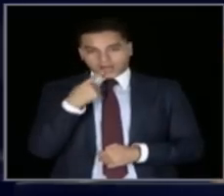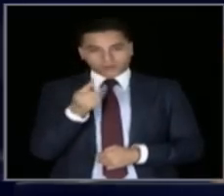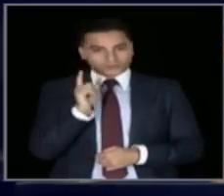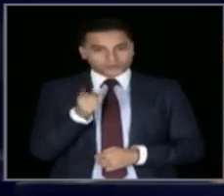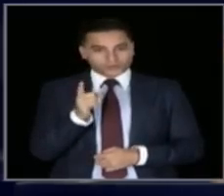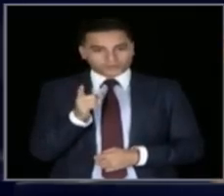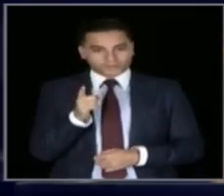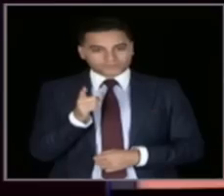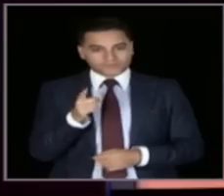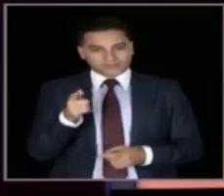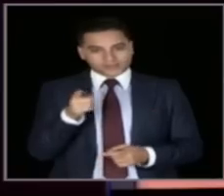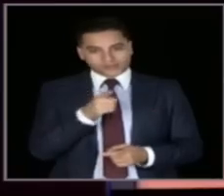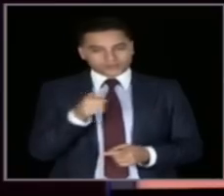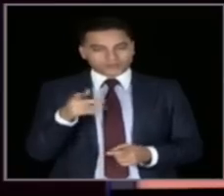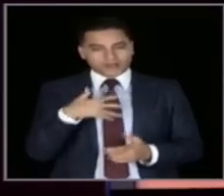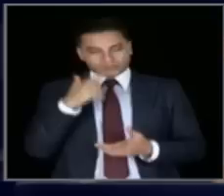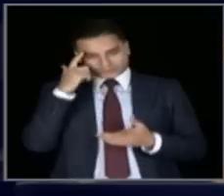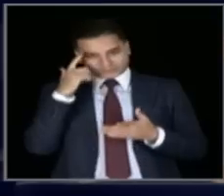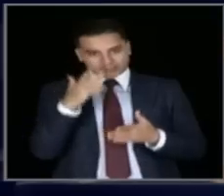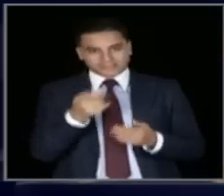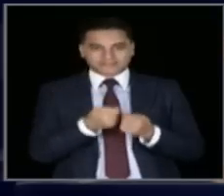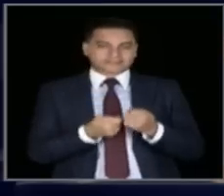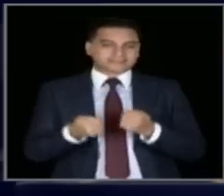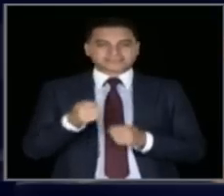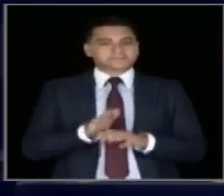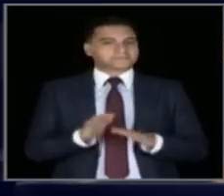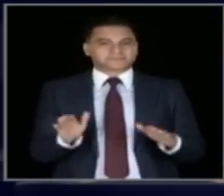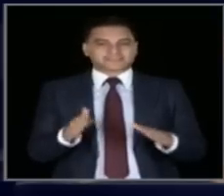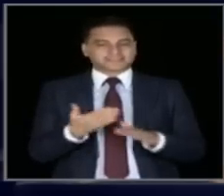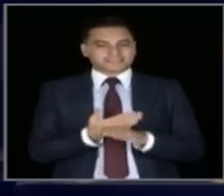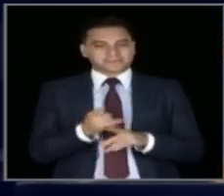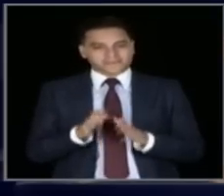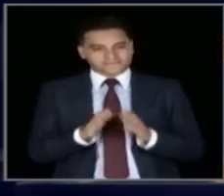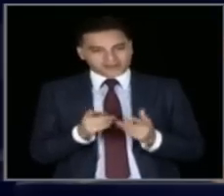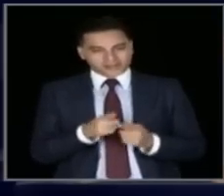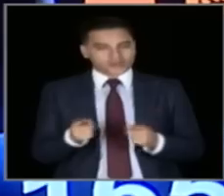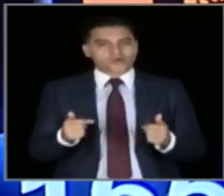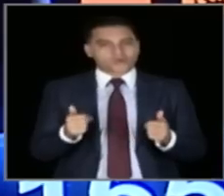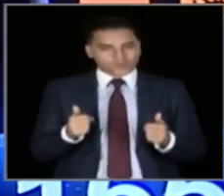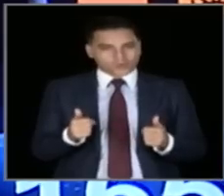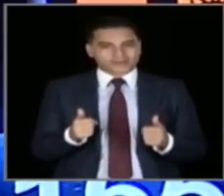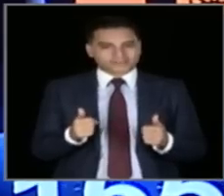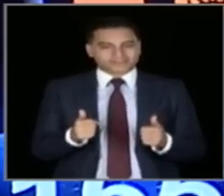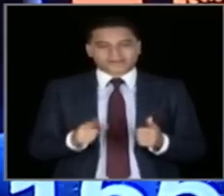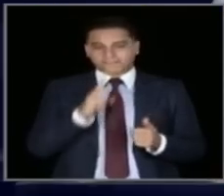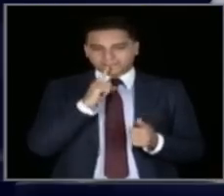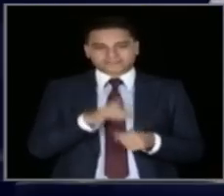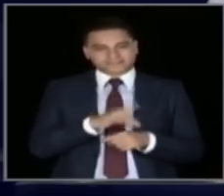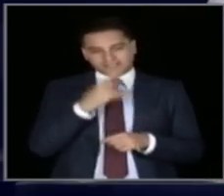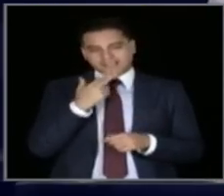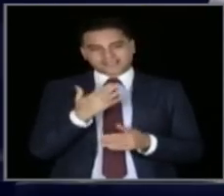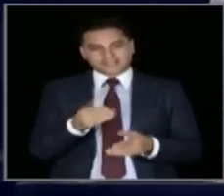لكم أنتوا كنتوا محتاجين شوية تركيز لأن أنتوا فريق كويس، ولكن